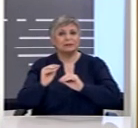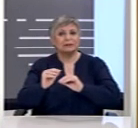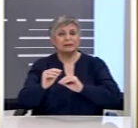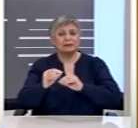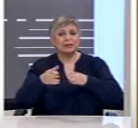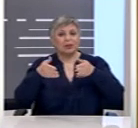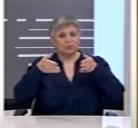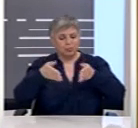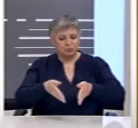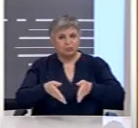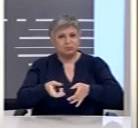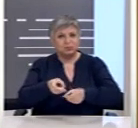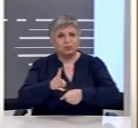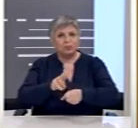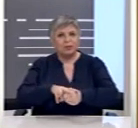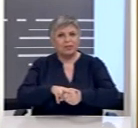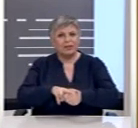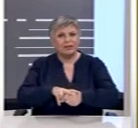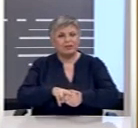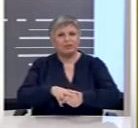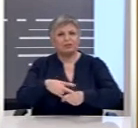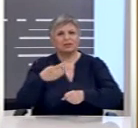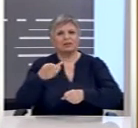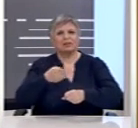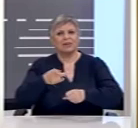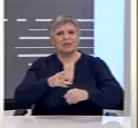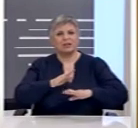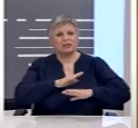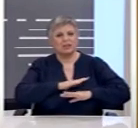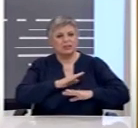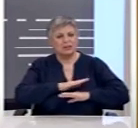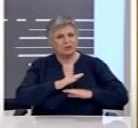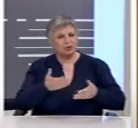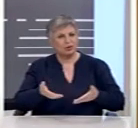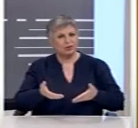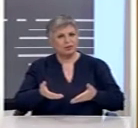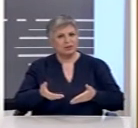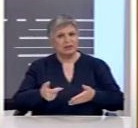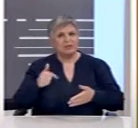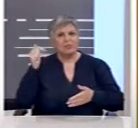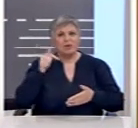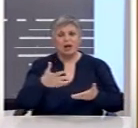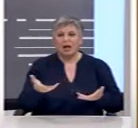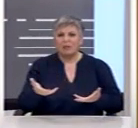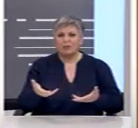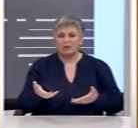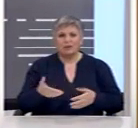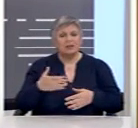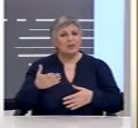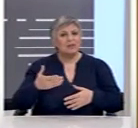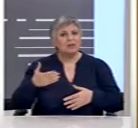παιδιών, στρατιωτών, προφανώς συνομήλικών μας θα ήταν τώρα, δεν προλάβανε να ζήσουν, τότε ήμασταν κι